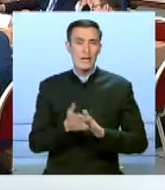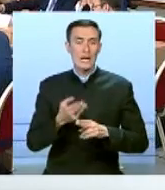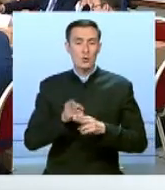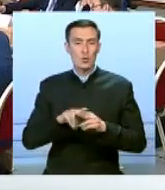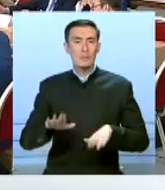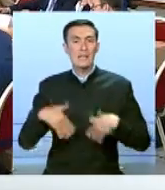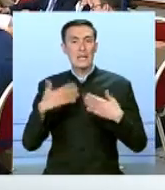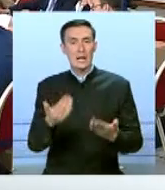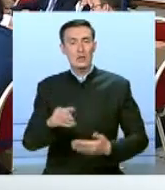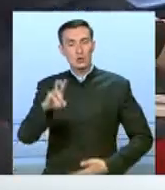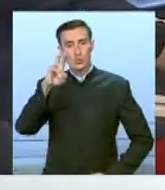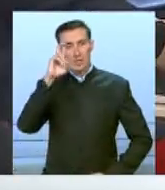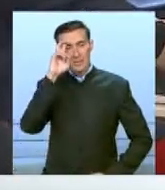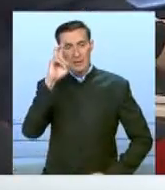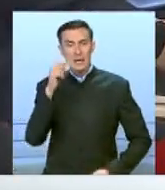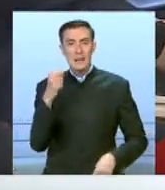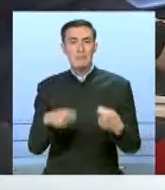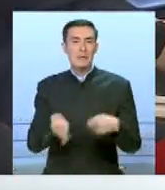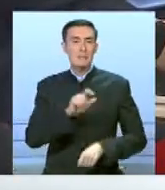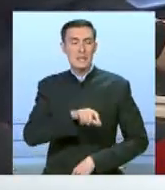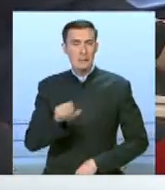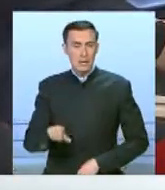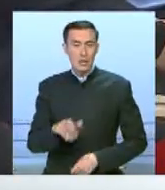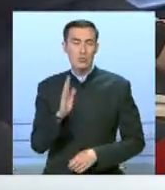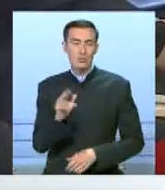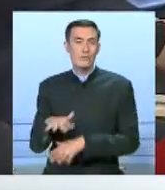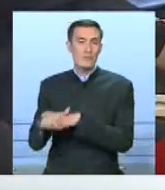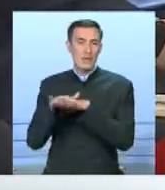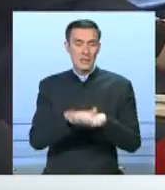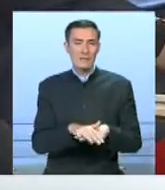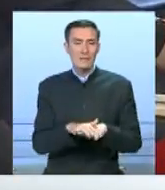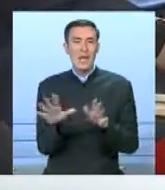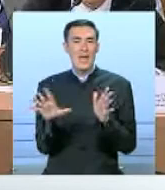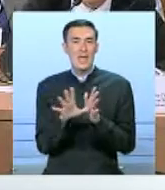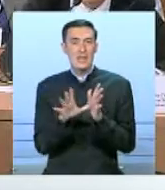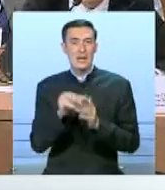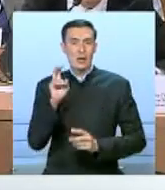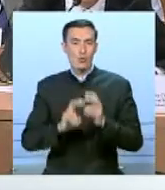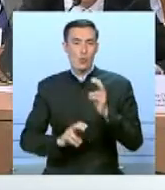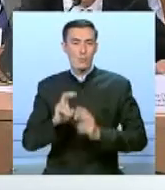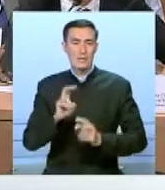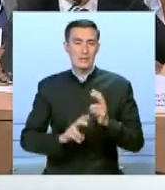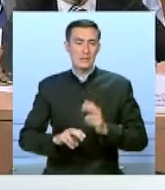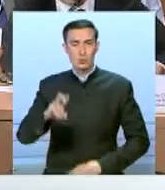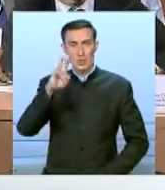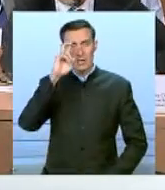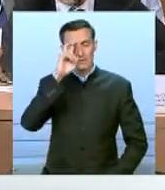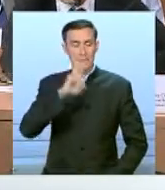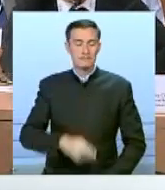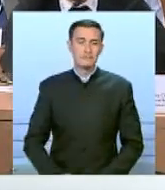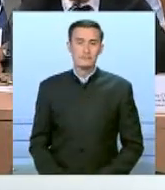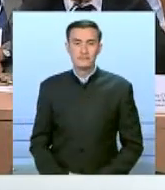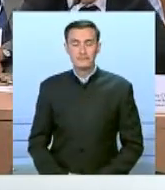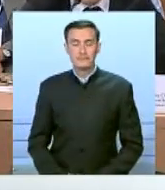предлагает государство. Предприниматели продолжают вкладывать в энергокомплекс страны.